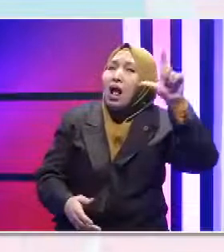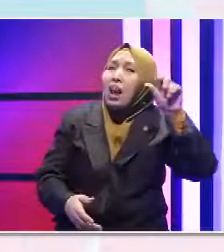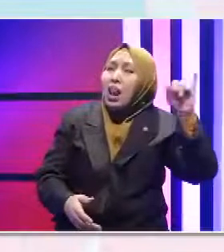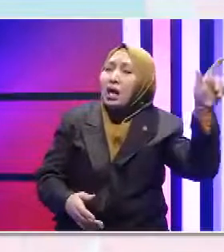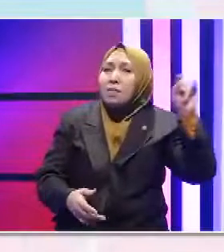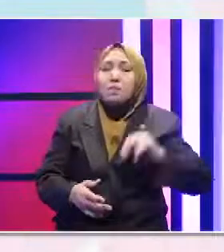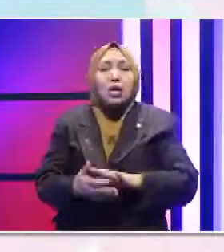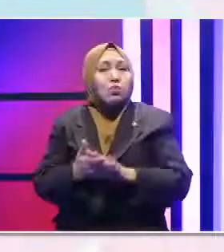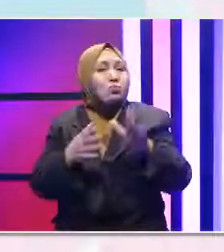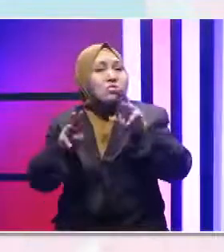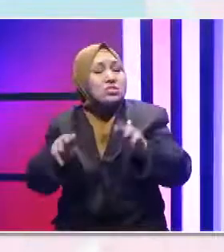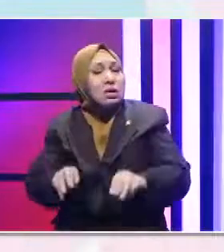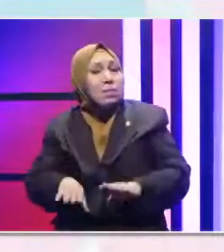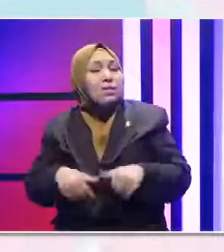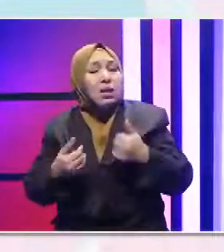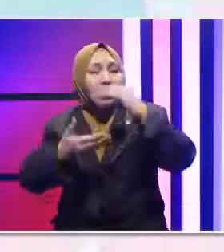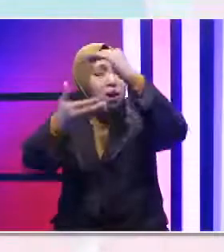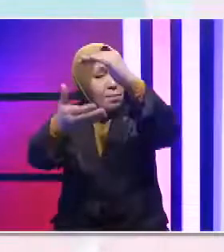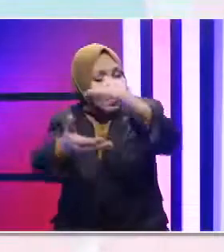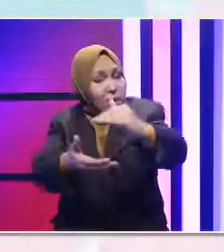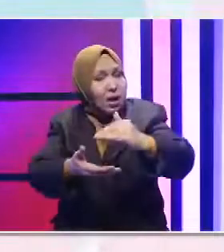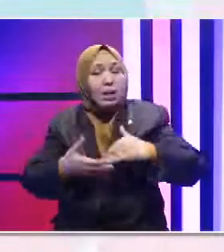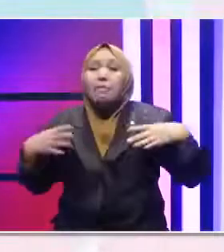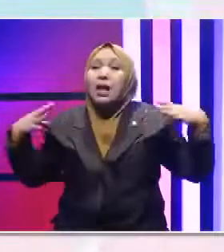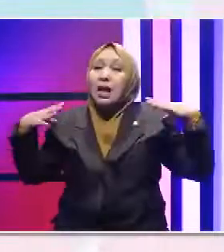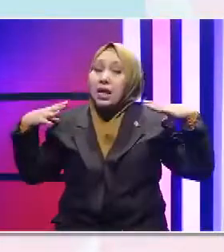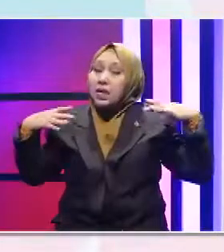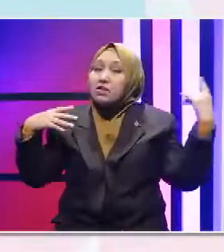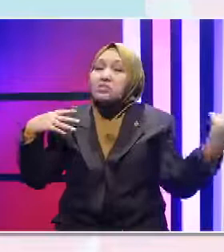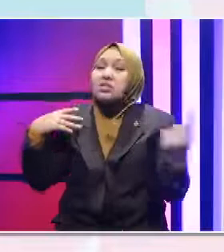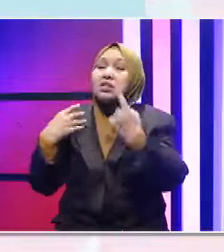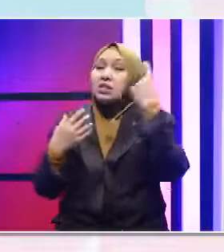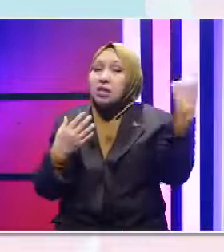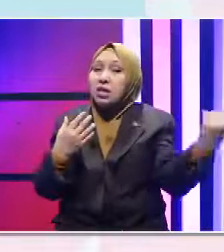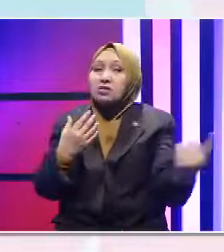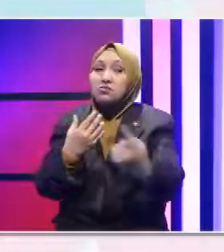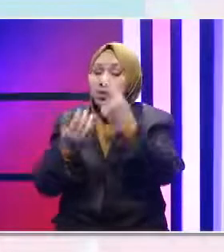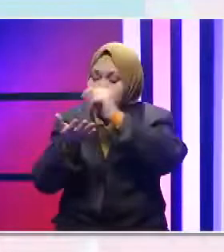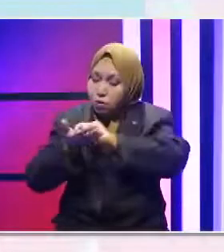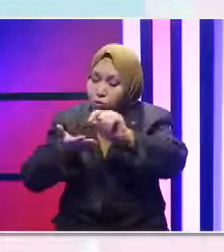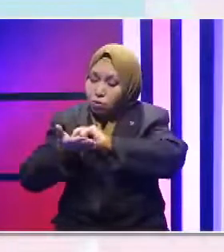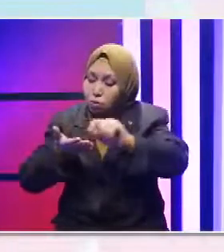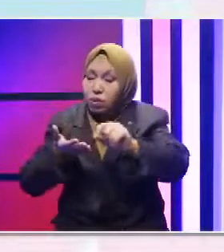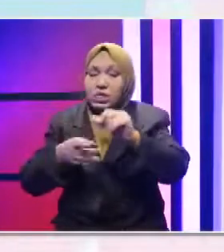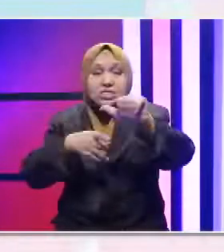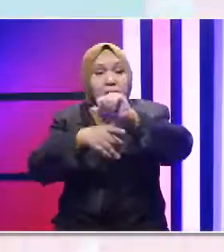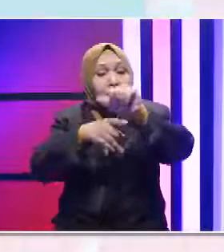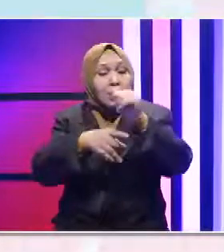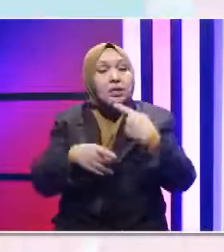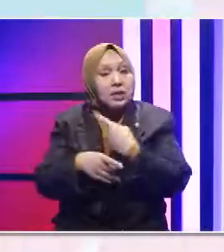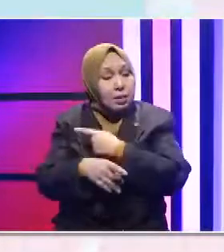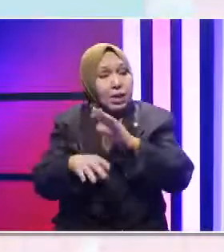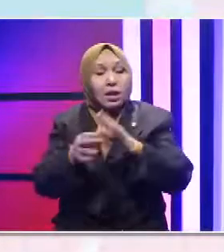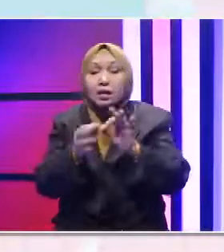dan bagaimana Allah membekalkan kepada kita malaikat yang sentiasa mencatat amal kita. Seterusnya, pada ayat